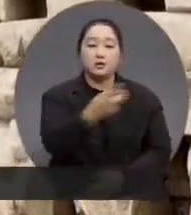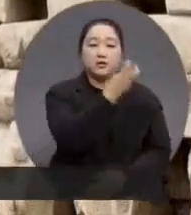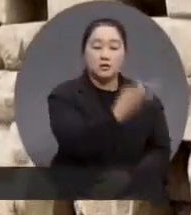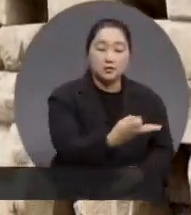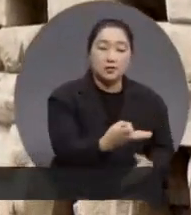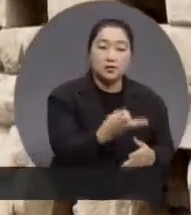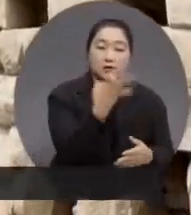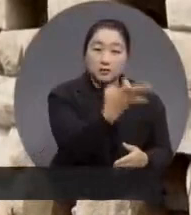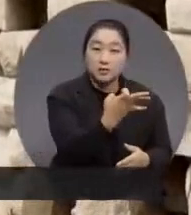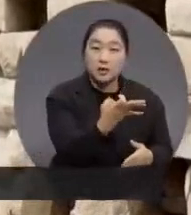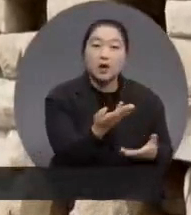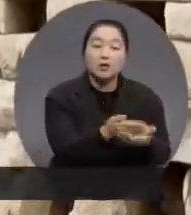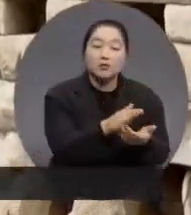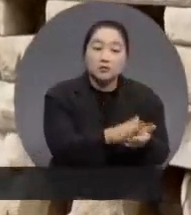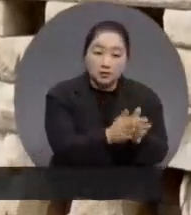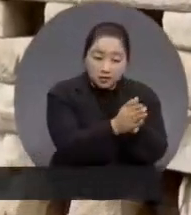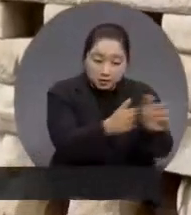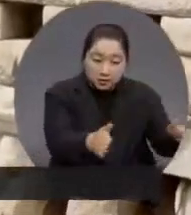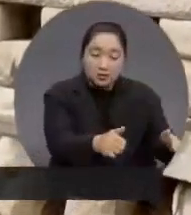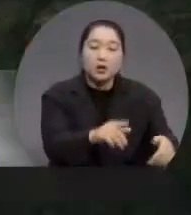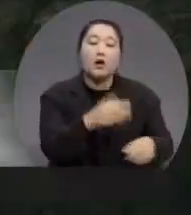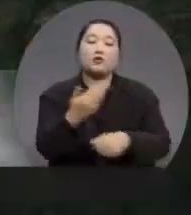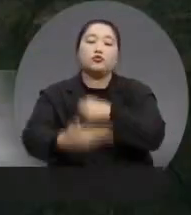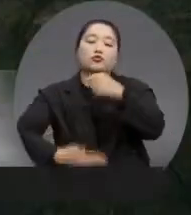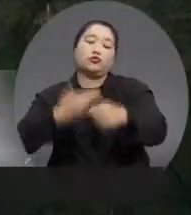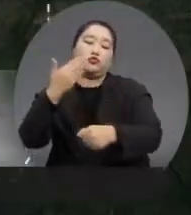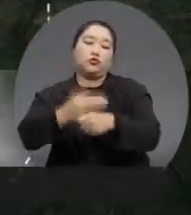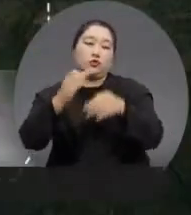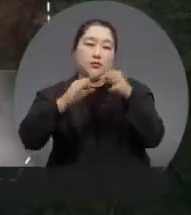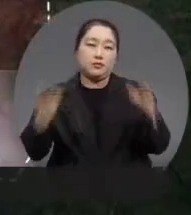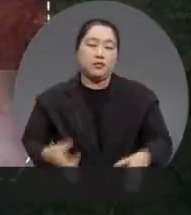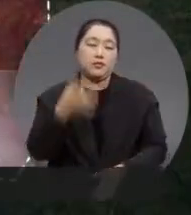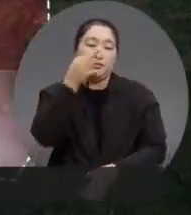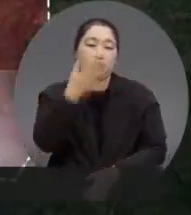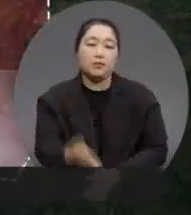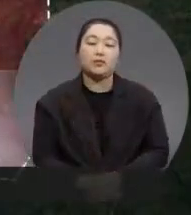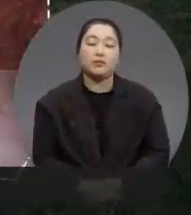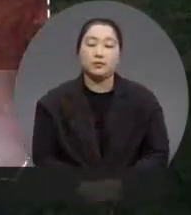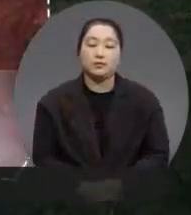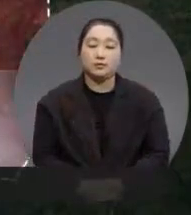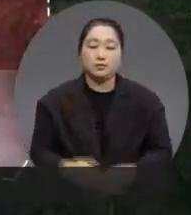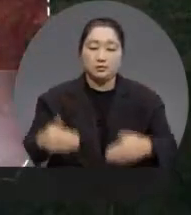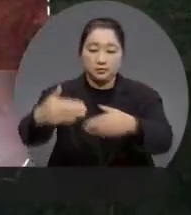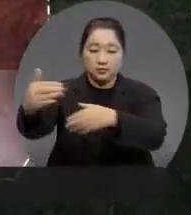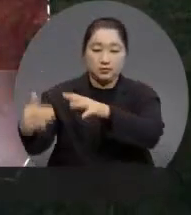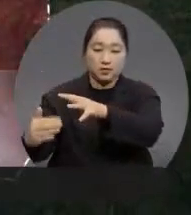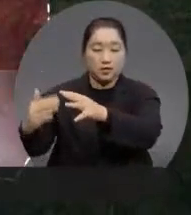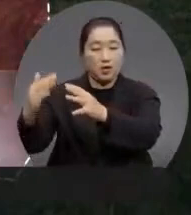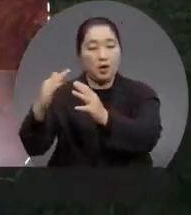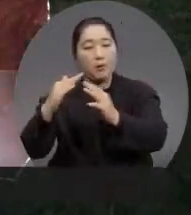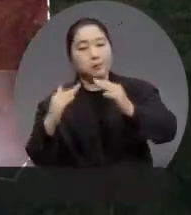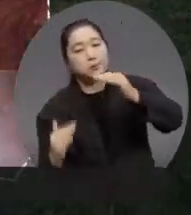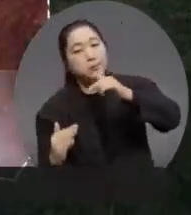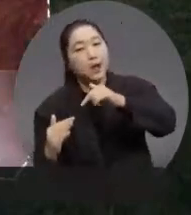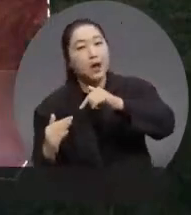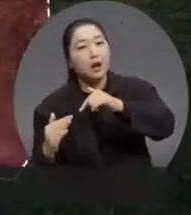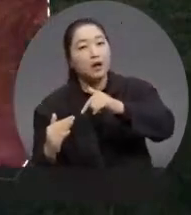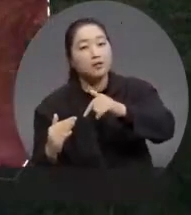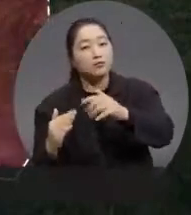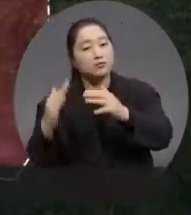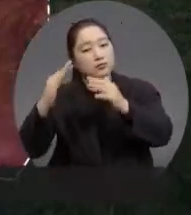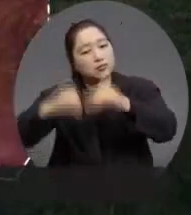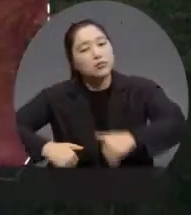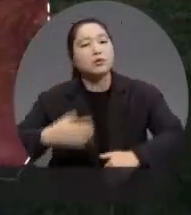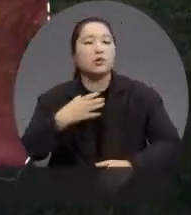이후 9년 만에 다시 모습을 드러냈습니다. 석불을 둘러싼 석축이 한쪽으로 기울어지면서 붕괴